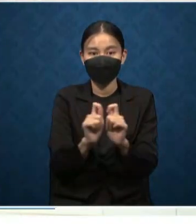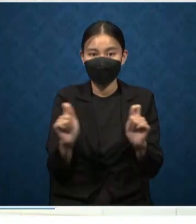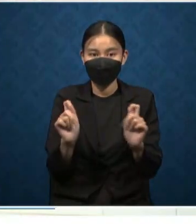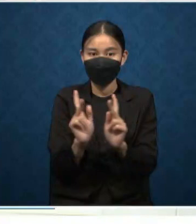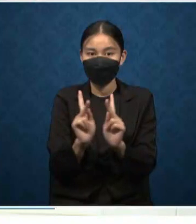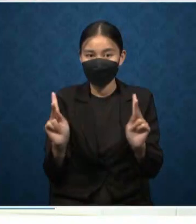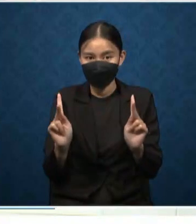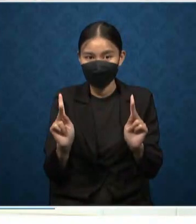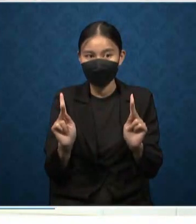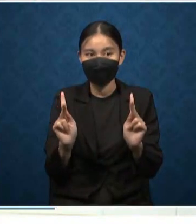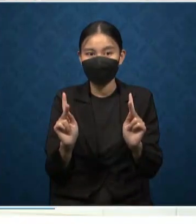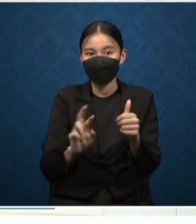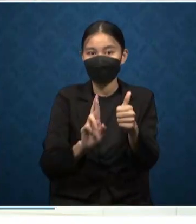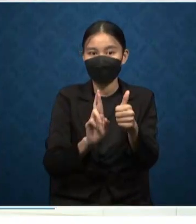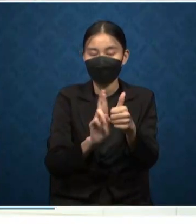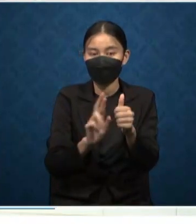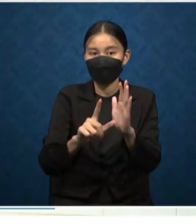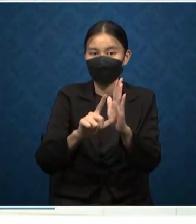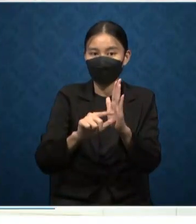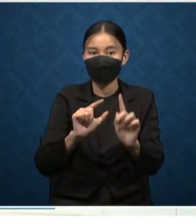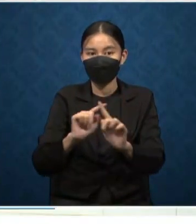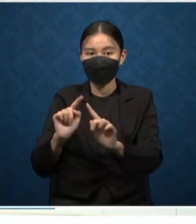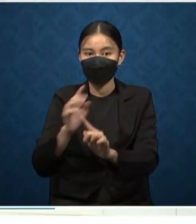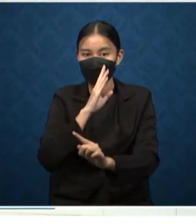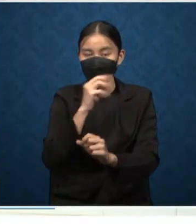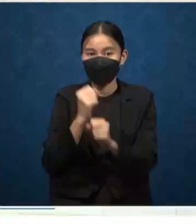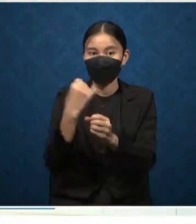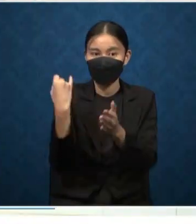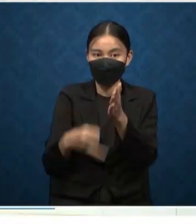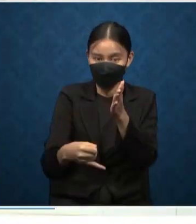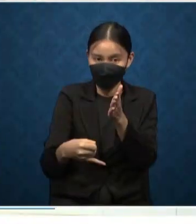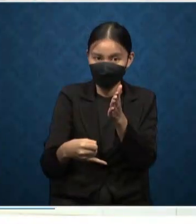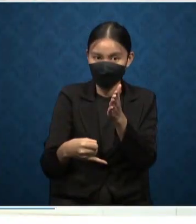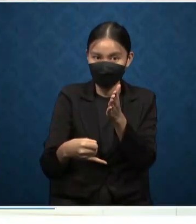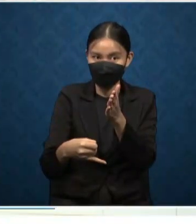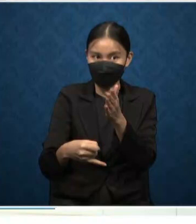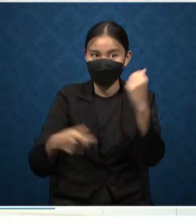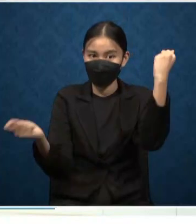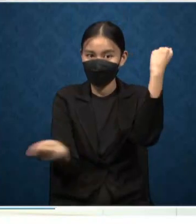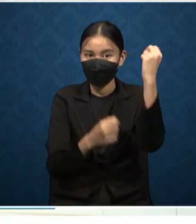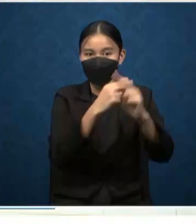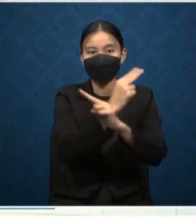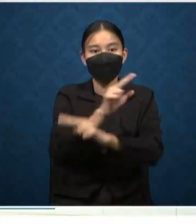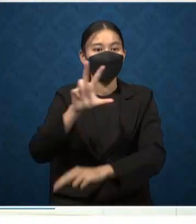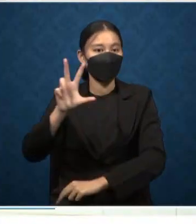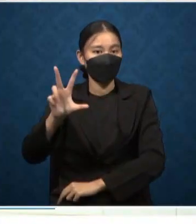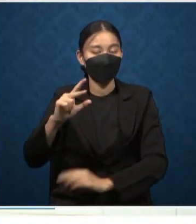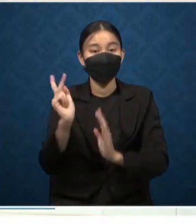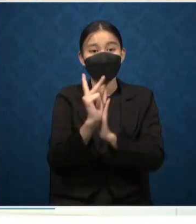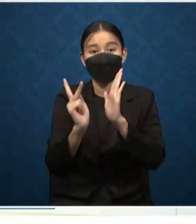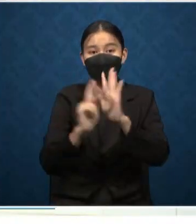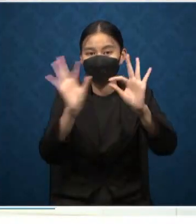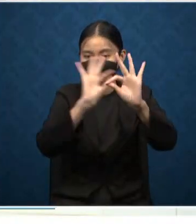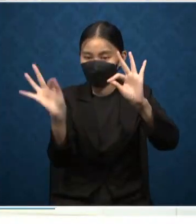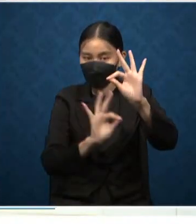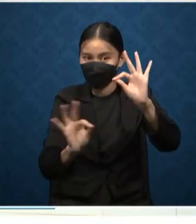การทุรกรม ไดtier kh expensiveถ้ามีการกระทำคามผิด เรื่องร3 เท่าในกฎหมายก็เขีน